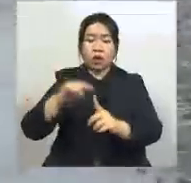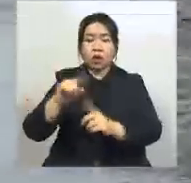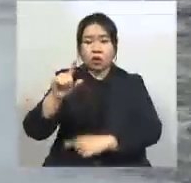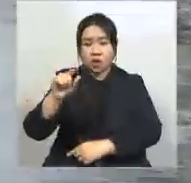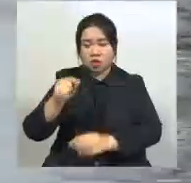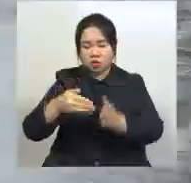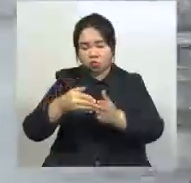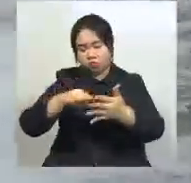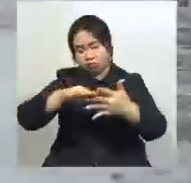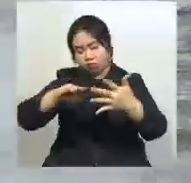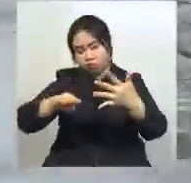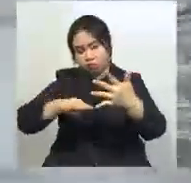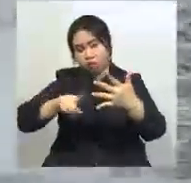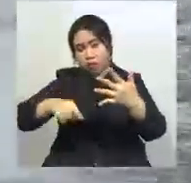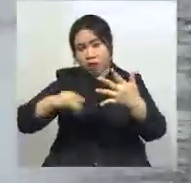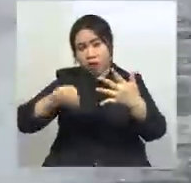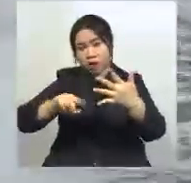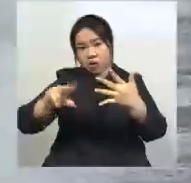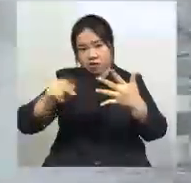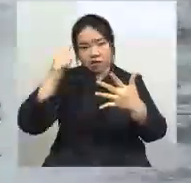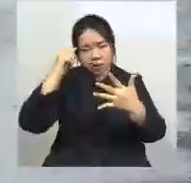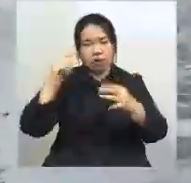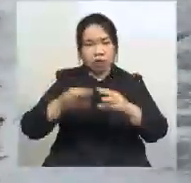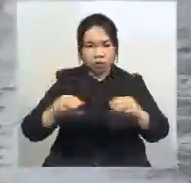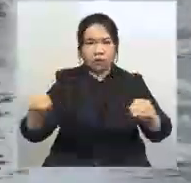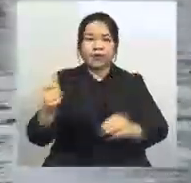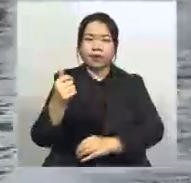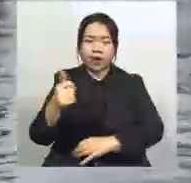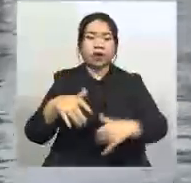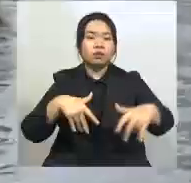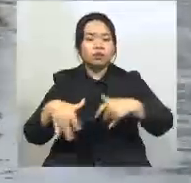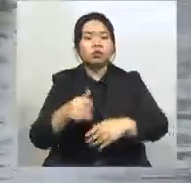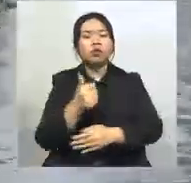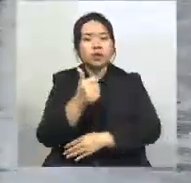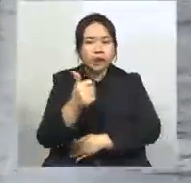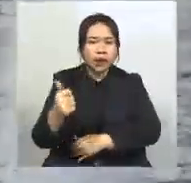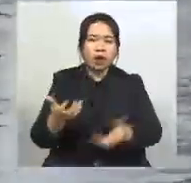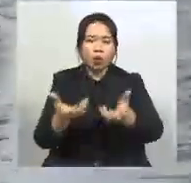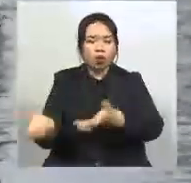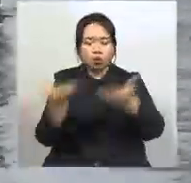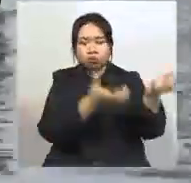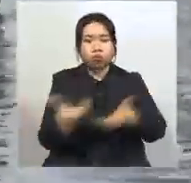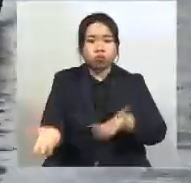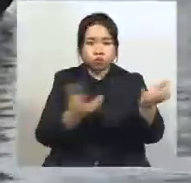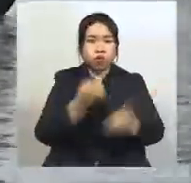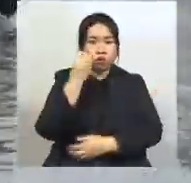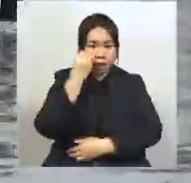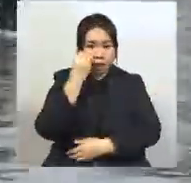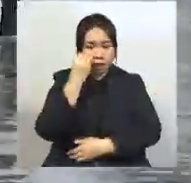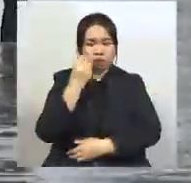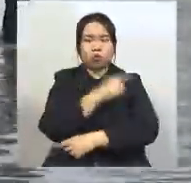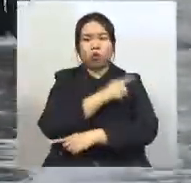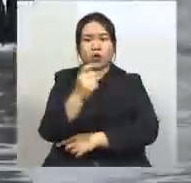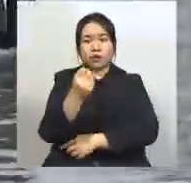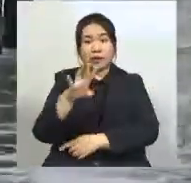ครับจนถึงปลายเดือนกันยายนจะกลับเข้าสู่ภาวะปกติประชาชนจะสามารถทยอยขนข้าวของกลับเข้าบ้านได้และในวัน